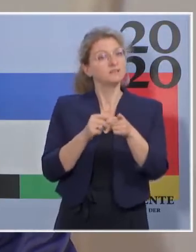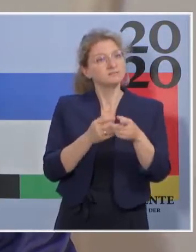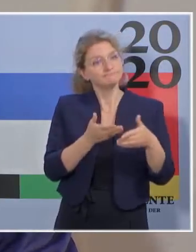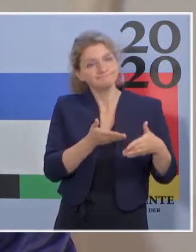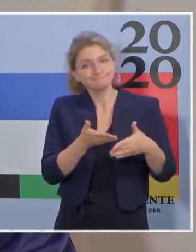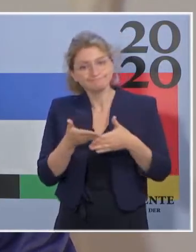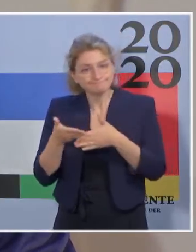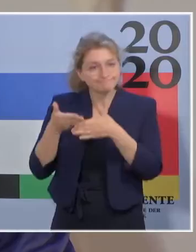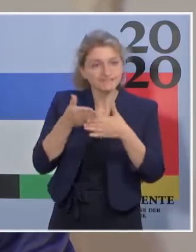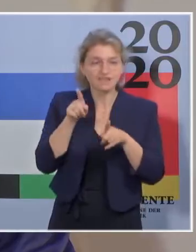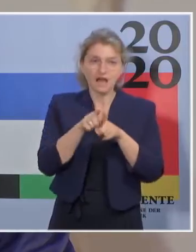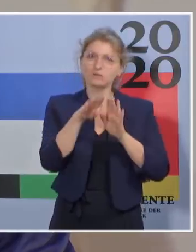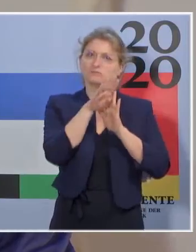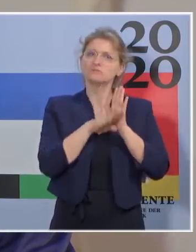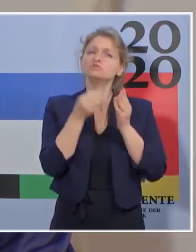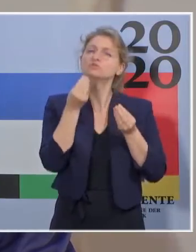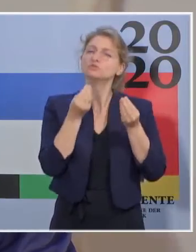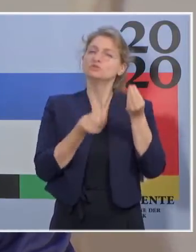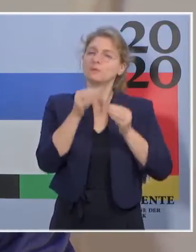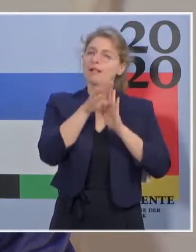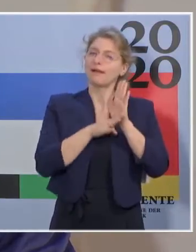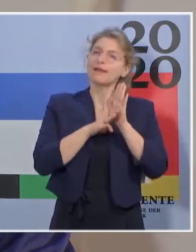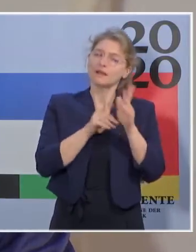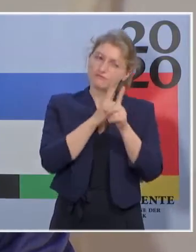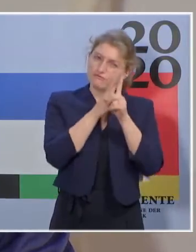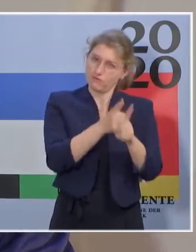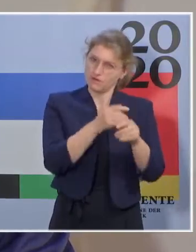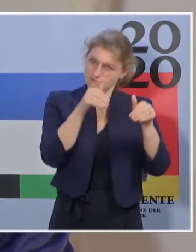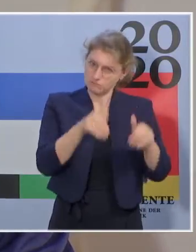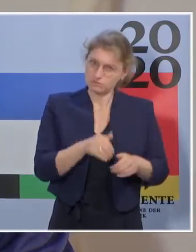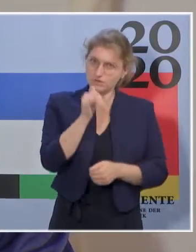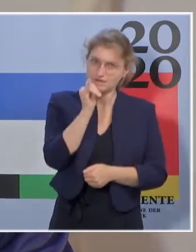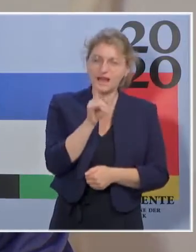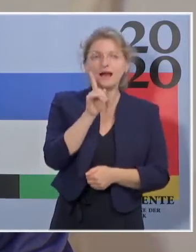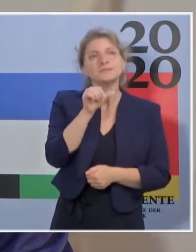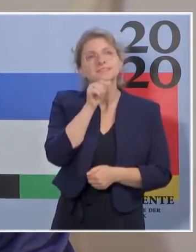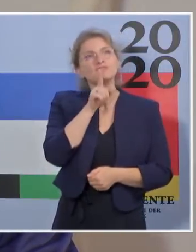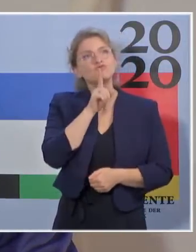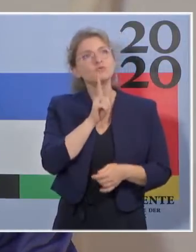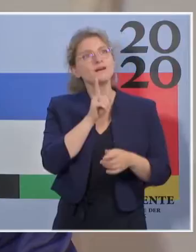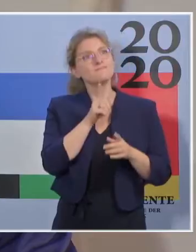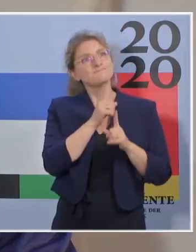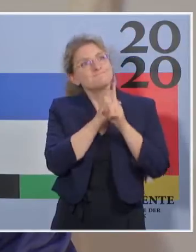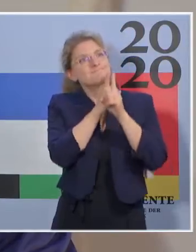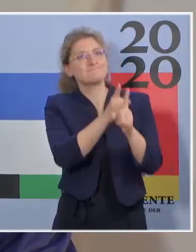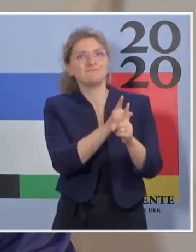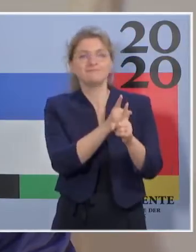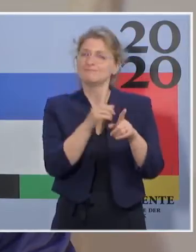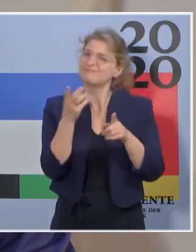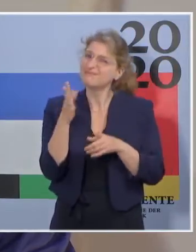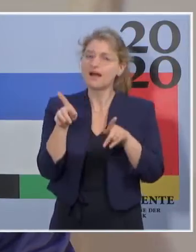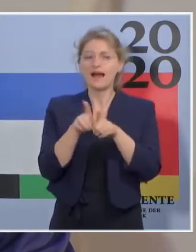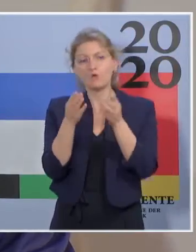die Spielregeln zu halten, aber nicht nur, glaube ich, sich an die Spielregeln zu halten, sondern in der